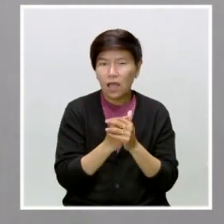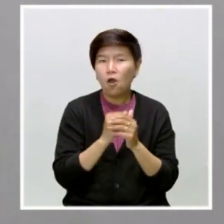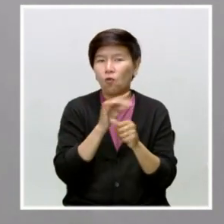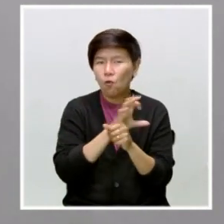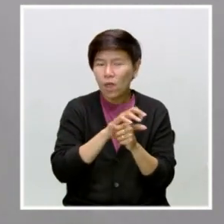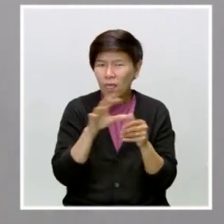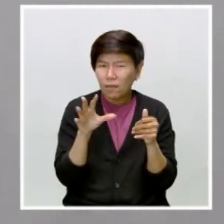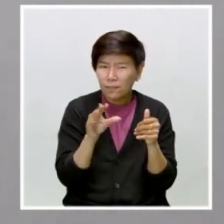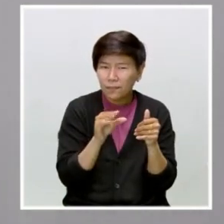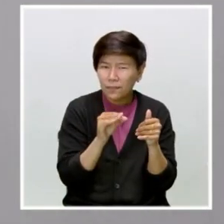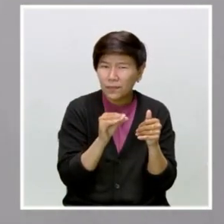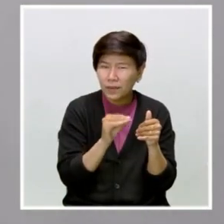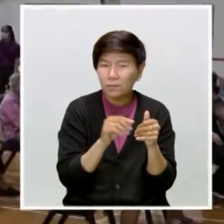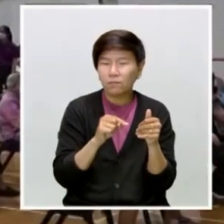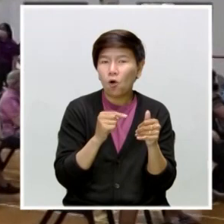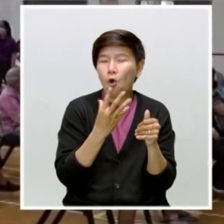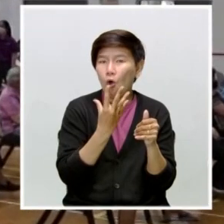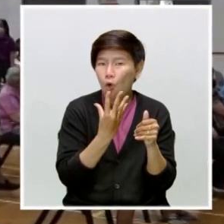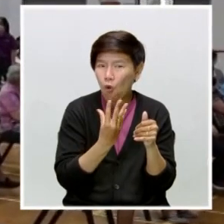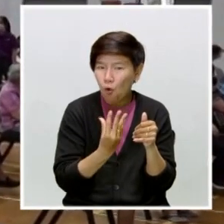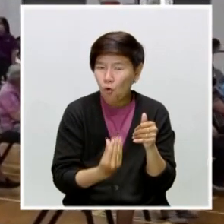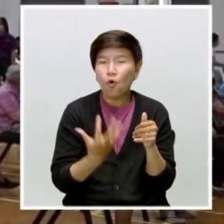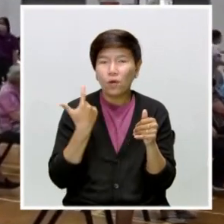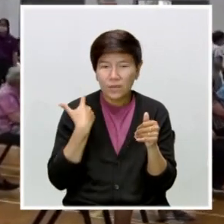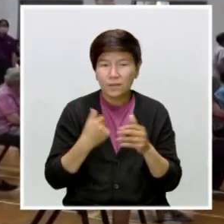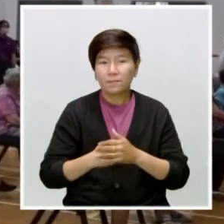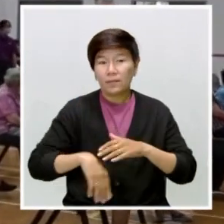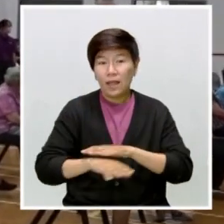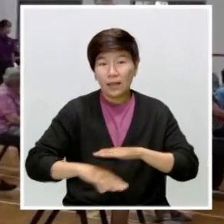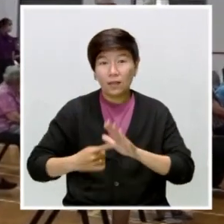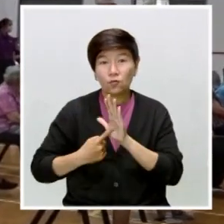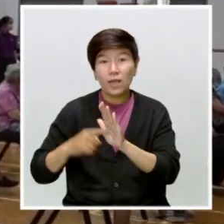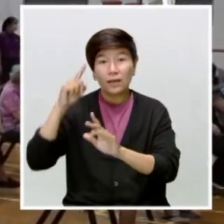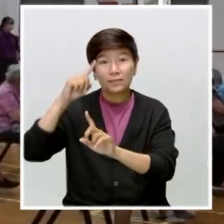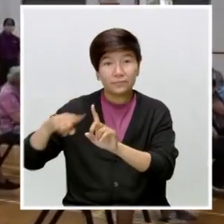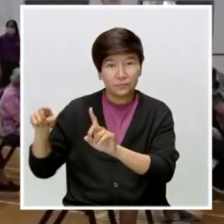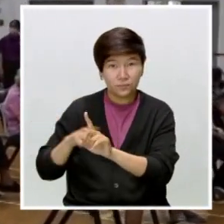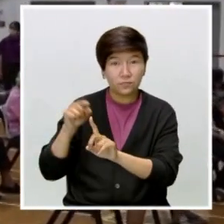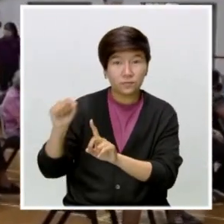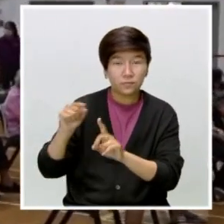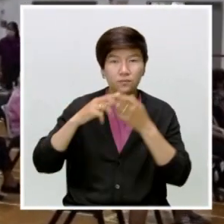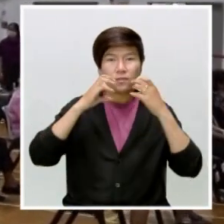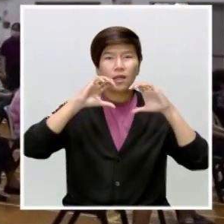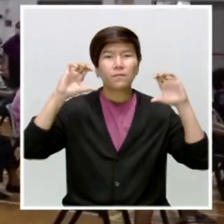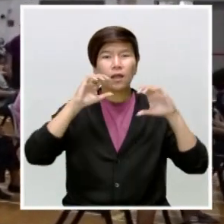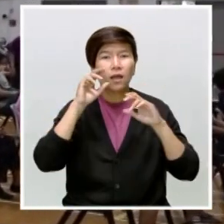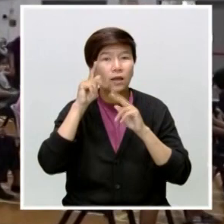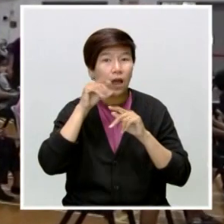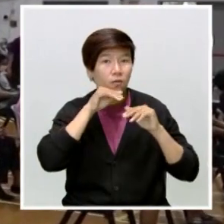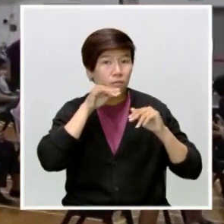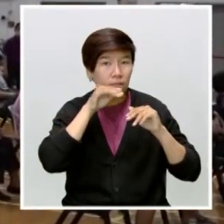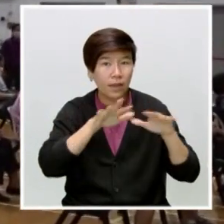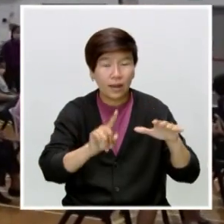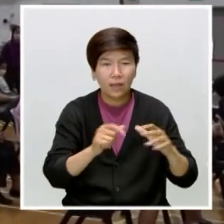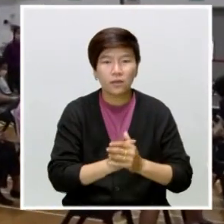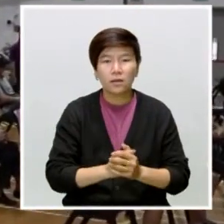-19 แล้วก็อาการเจ็บป่วยรุนแรงได้มากก็มีหลักฐานในหลายประเทศเลยนะคะอย่างเช่นอังกฤษเนี่ยค่ะที่รัฐบาลออกมาบอกว่ามันมีการ